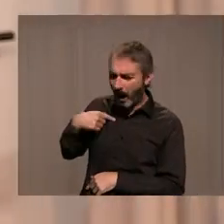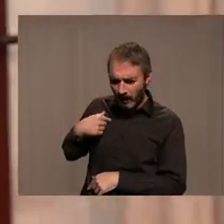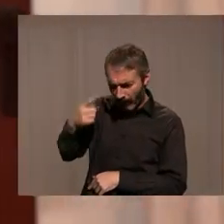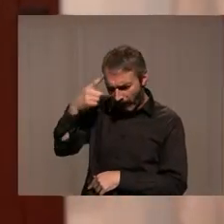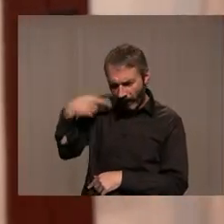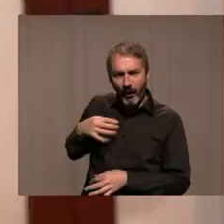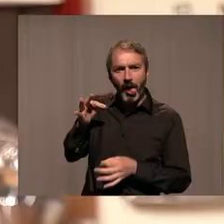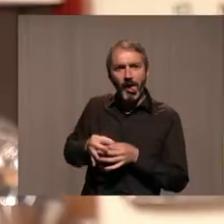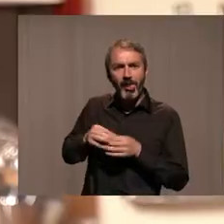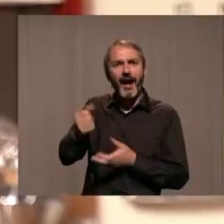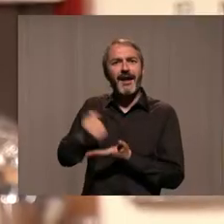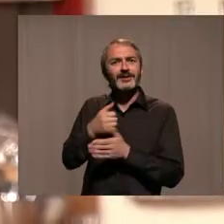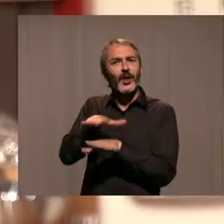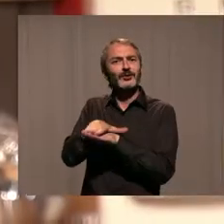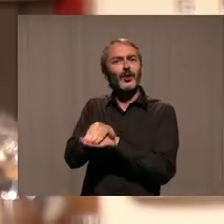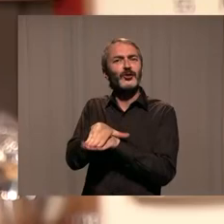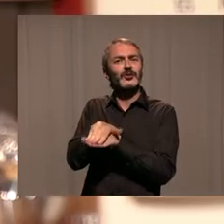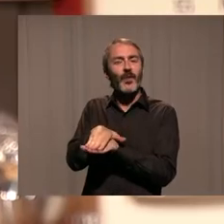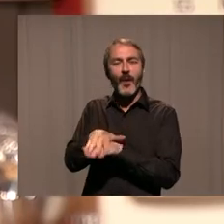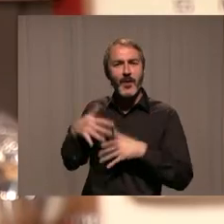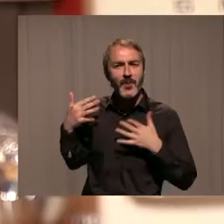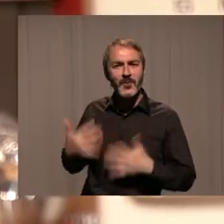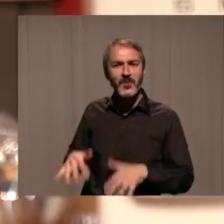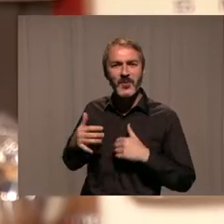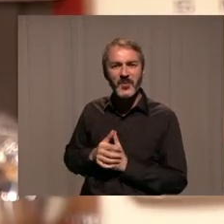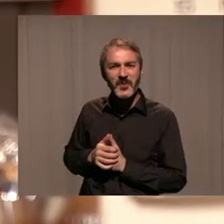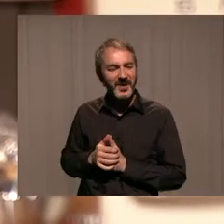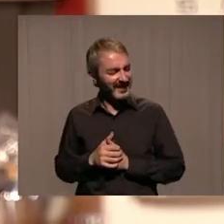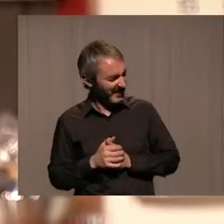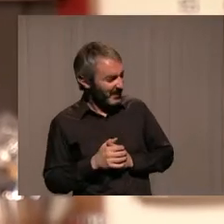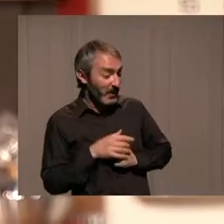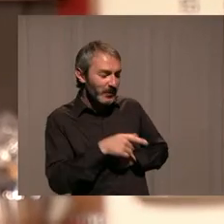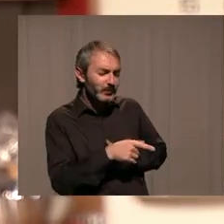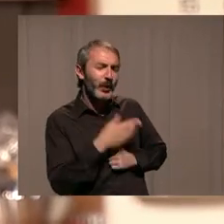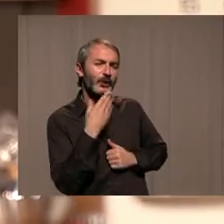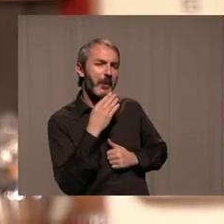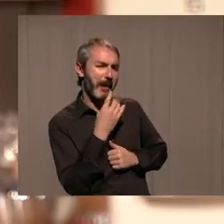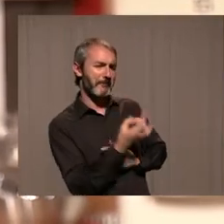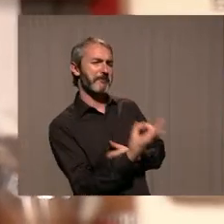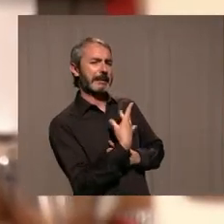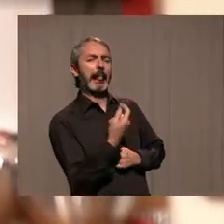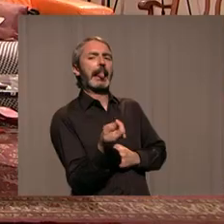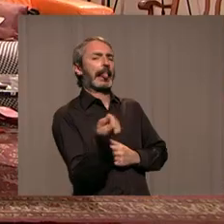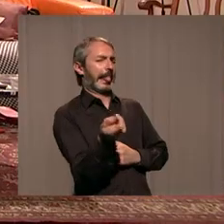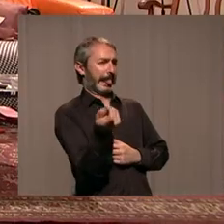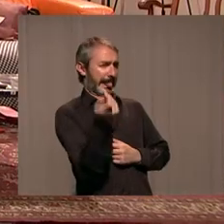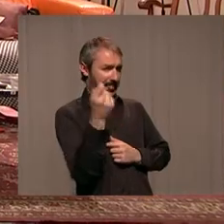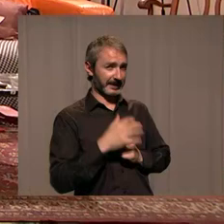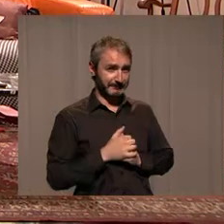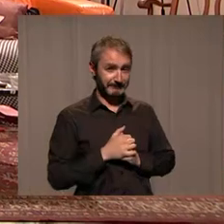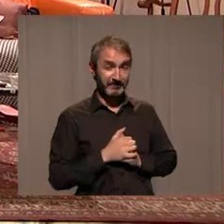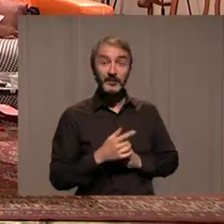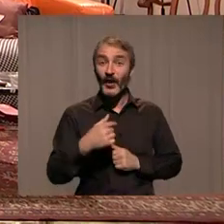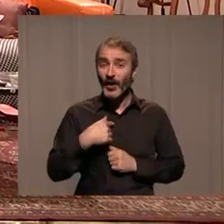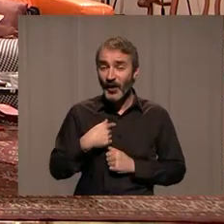les Tortugues. Això va passar. Sí. Ets molt simpàtic. Si ets una mica més jove que jo, una miqueta, res. I sóc